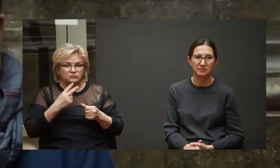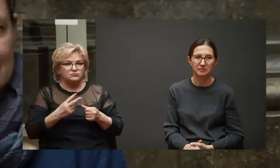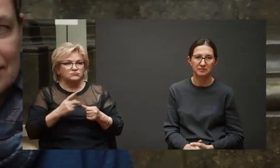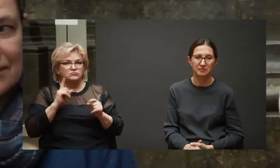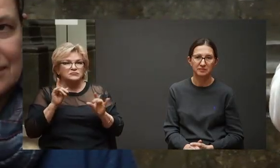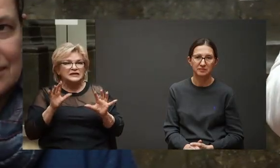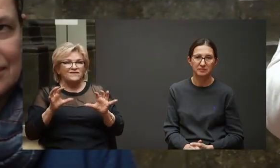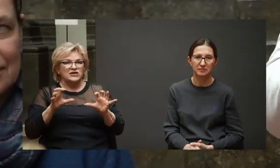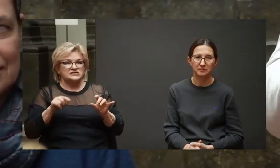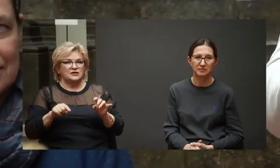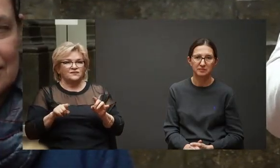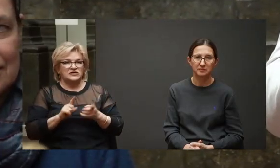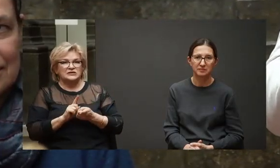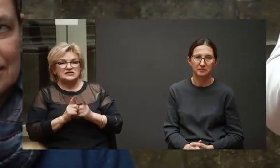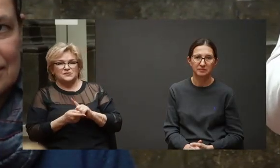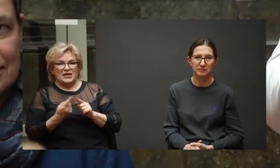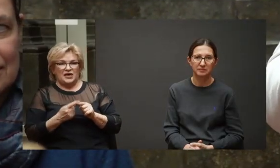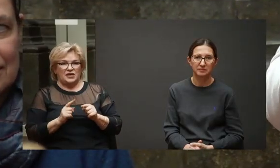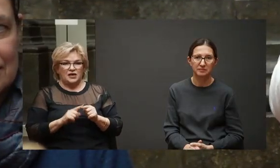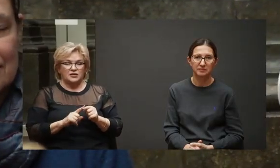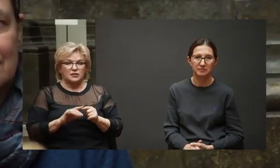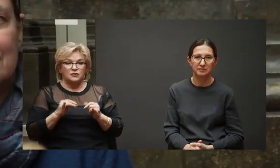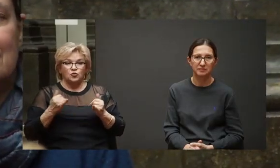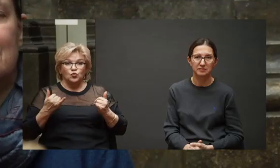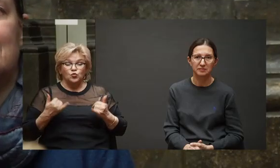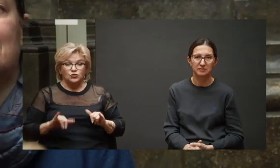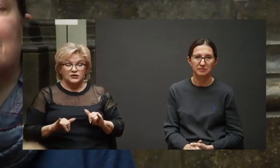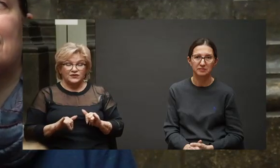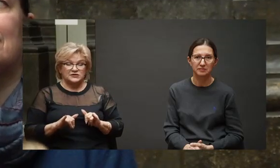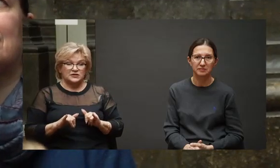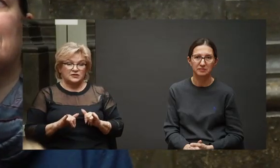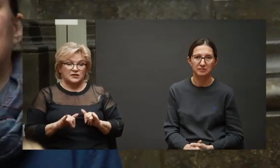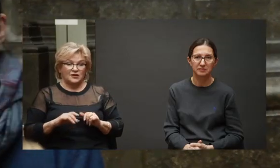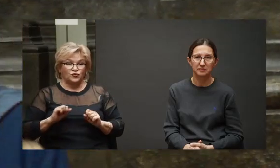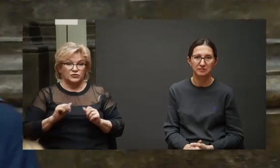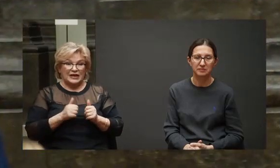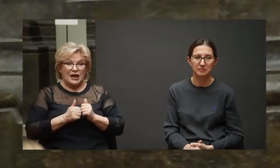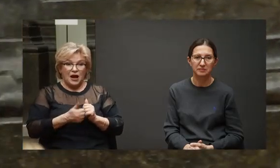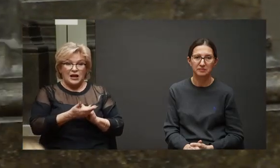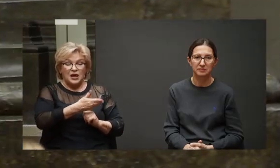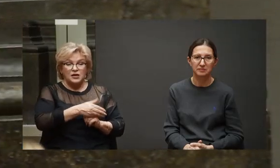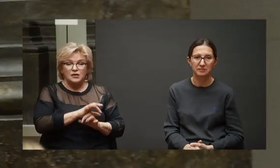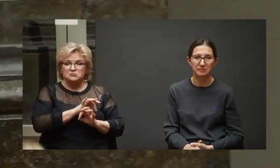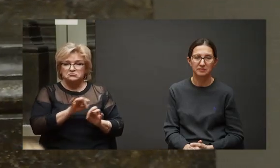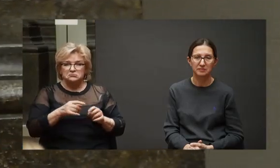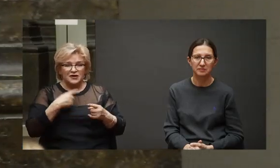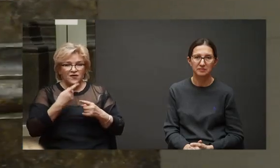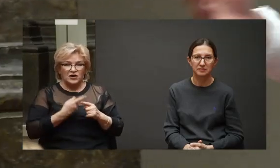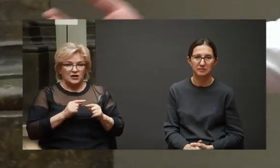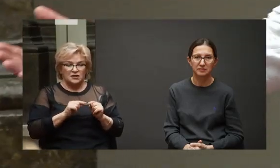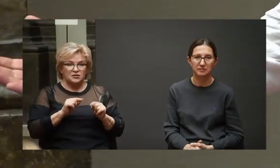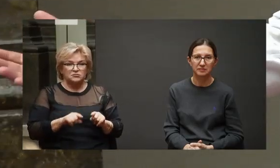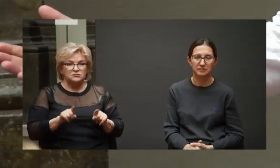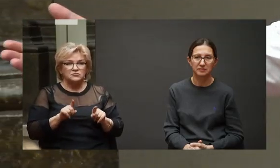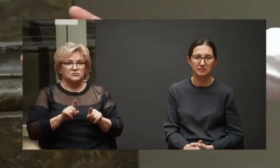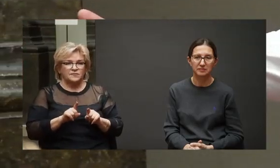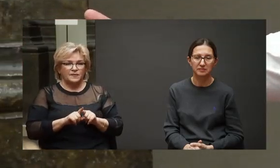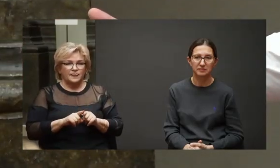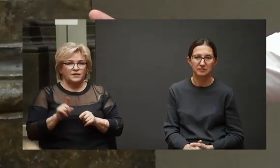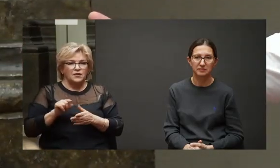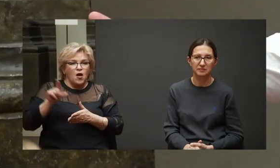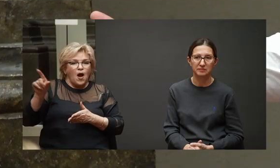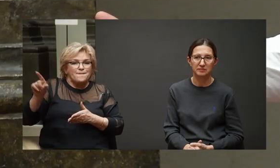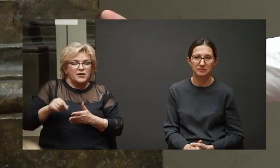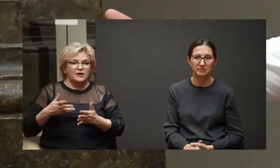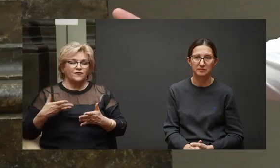зафиксировать это изменение. И удивительно, вот коллеги прекрасно говорили об этом жесте